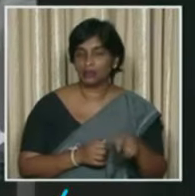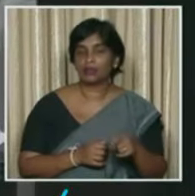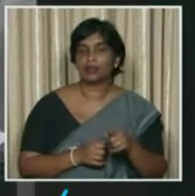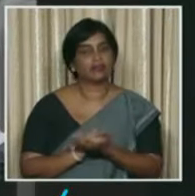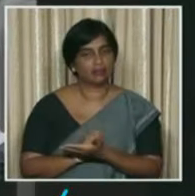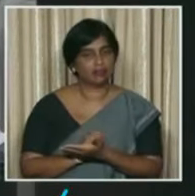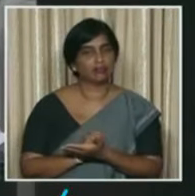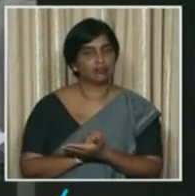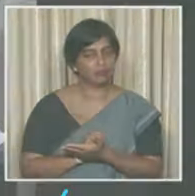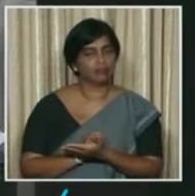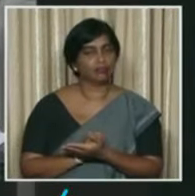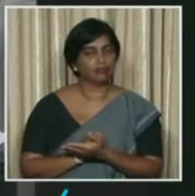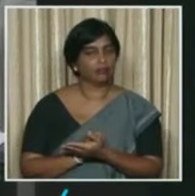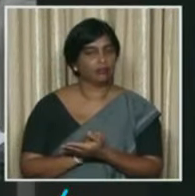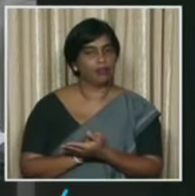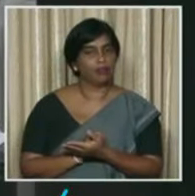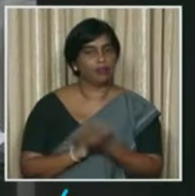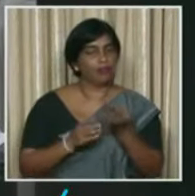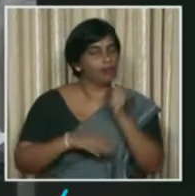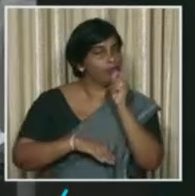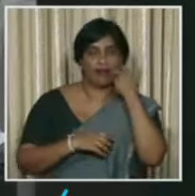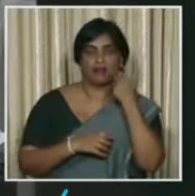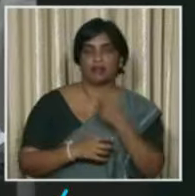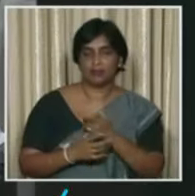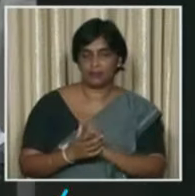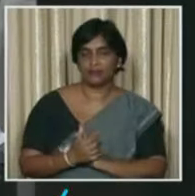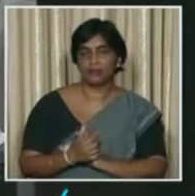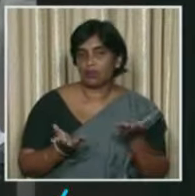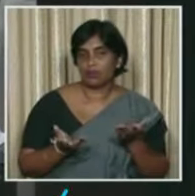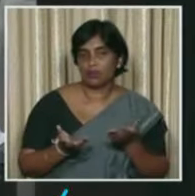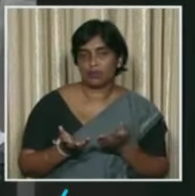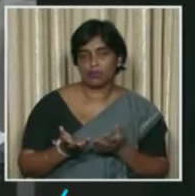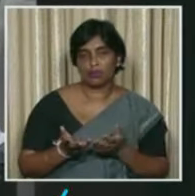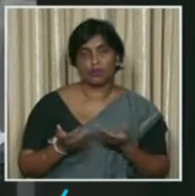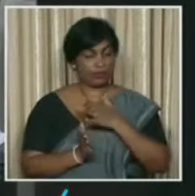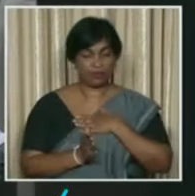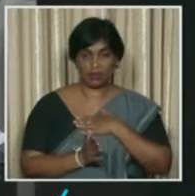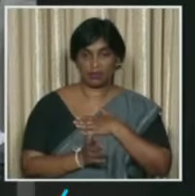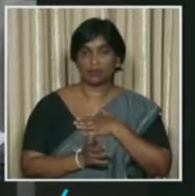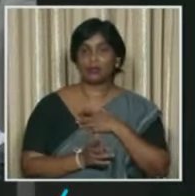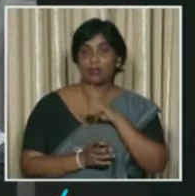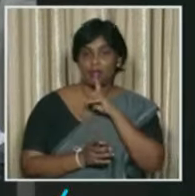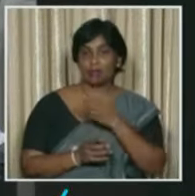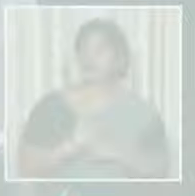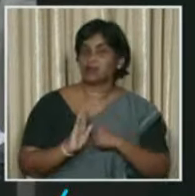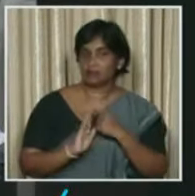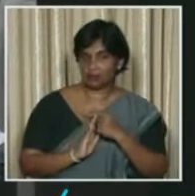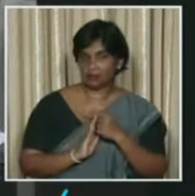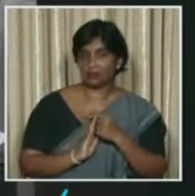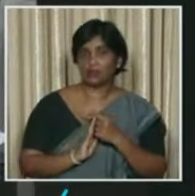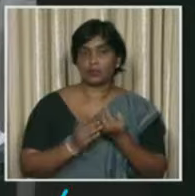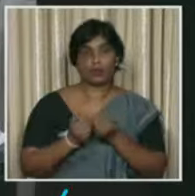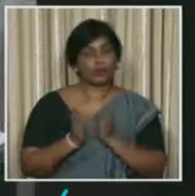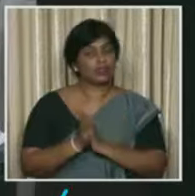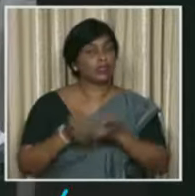නරි නාඩගම මේක මේ නිර්මාණය කරපු නාට්‍යය. මොකද නාට්‍ය තමන් කියලා තමන්ගේම රටේ